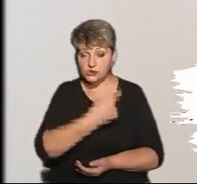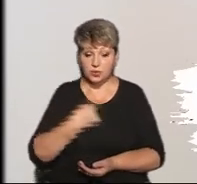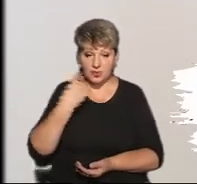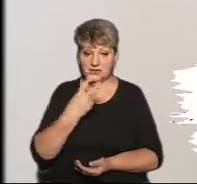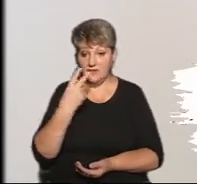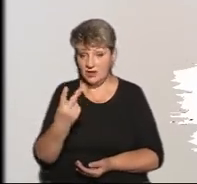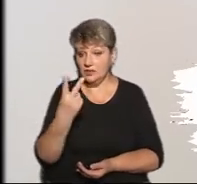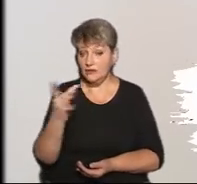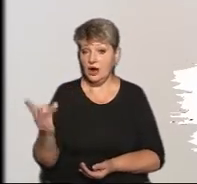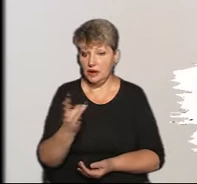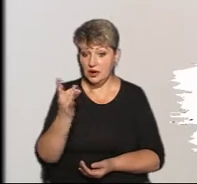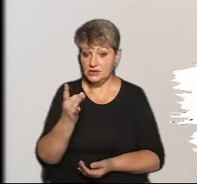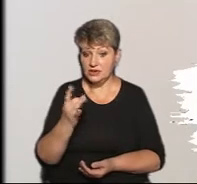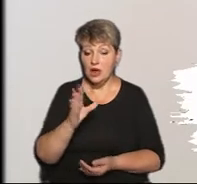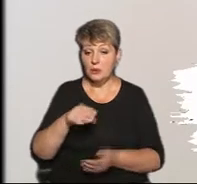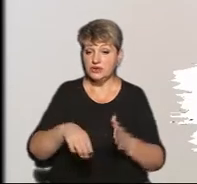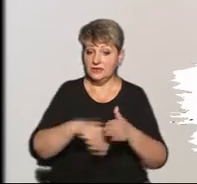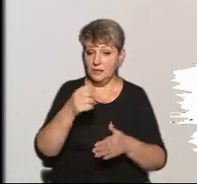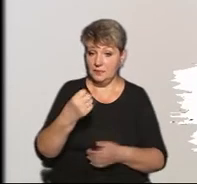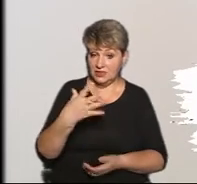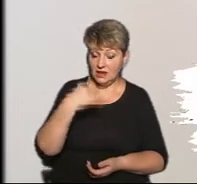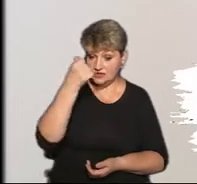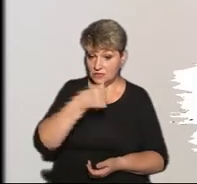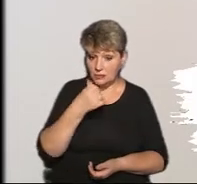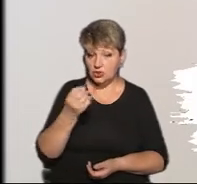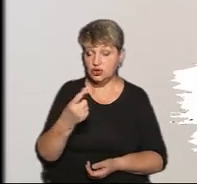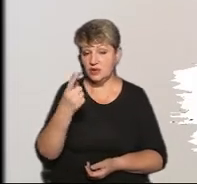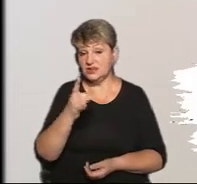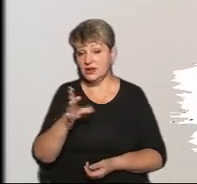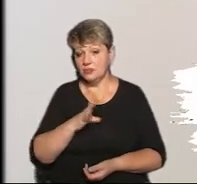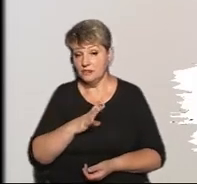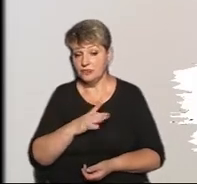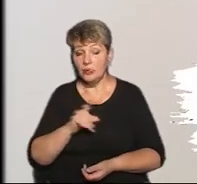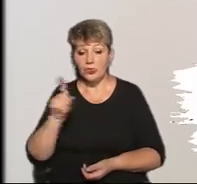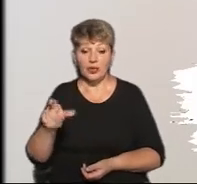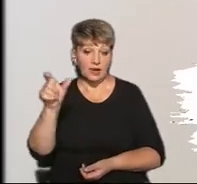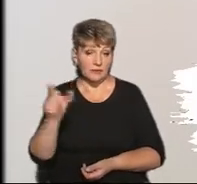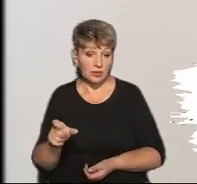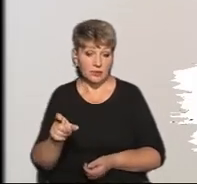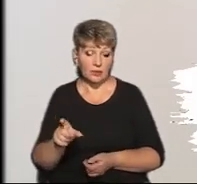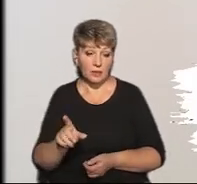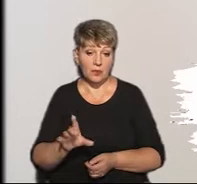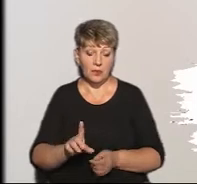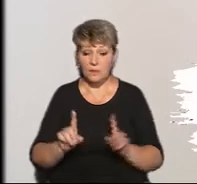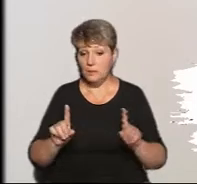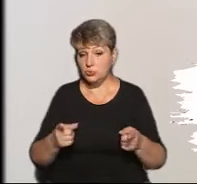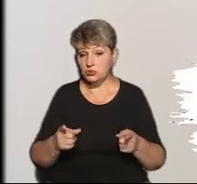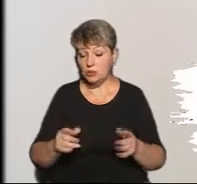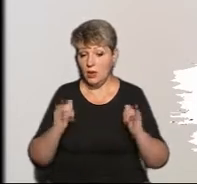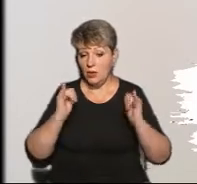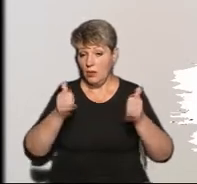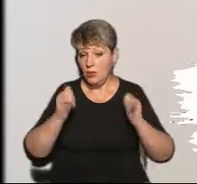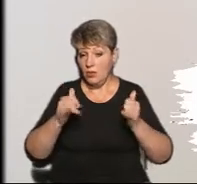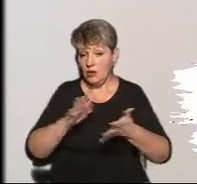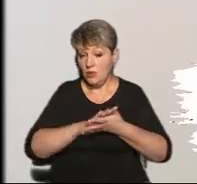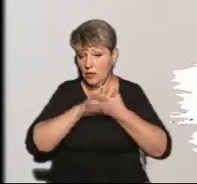офісі два рази, після виборів 2015 року, і ще один раз вона заходила, вона почала чомусь обливати брудом партію. А